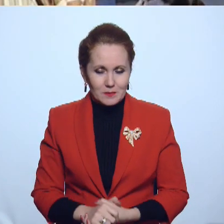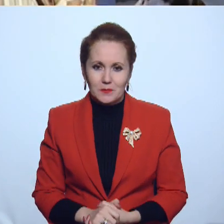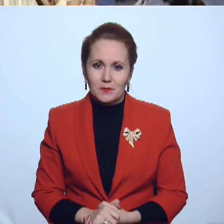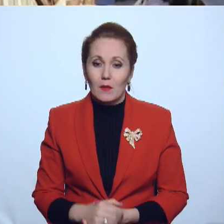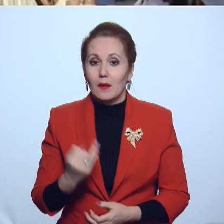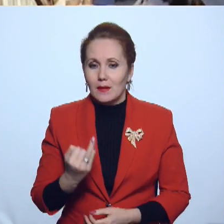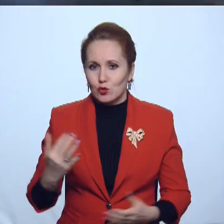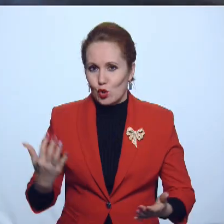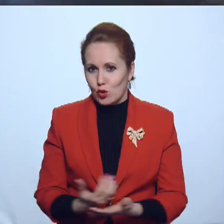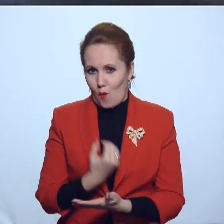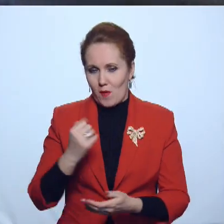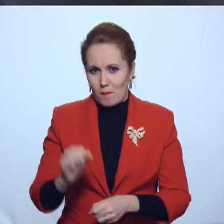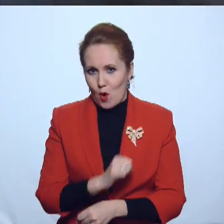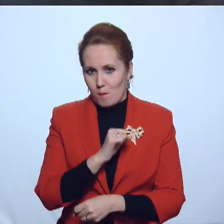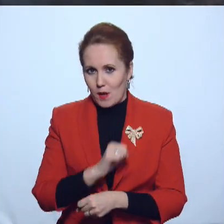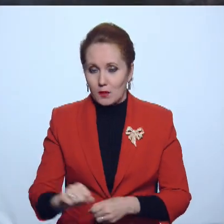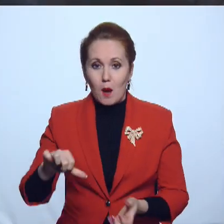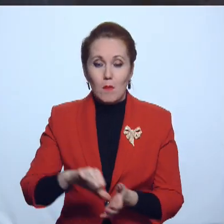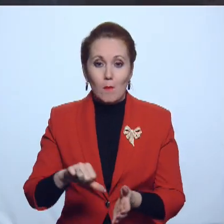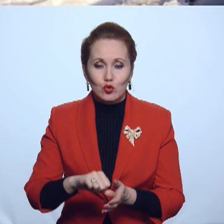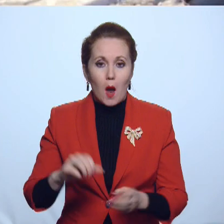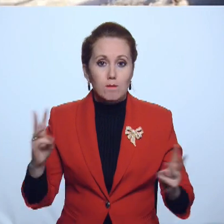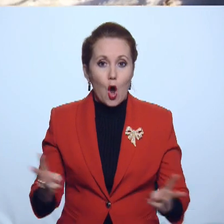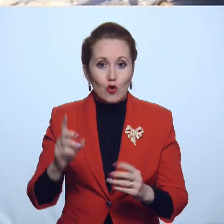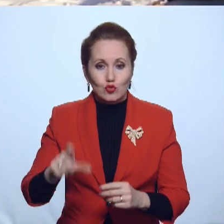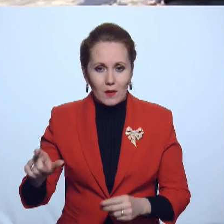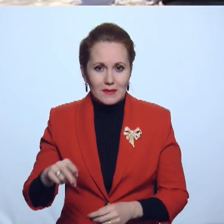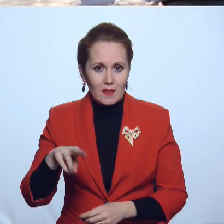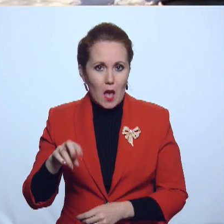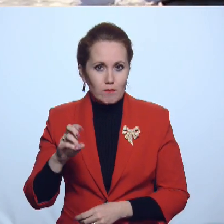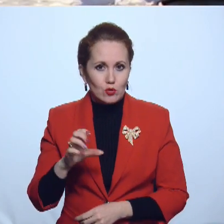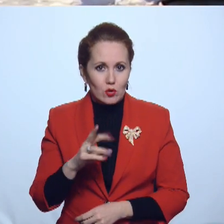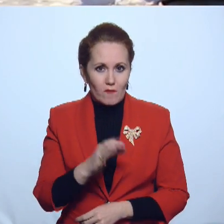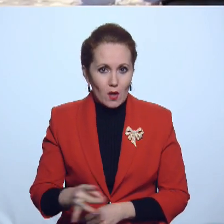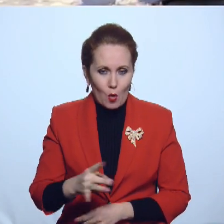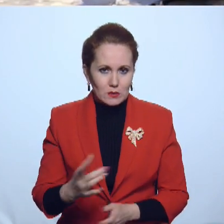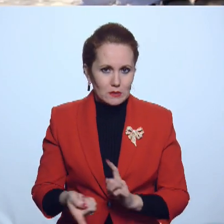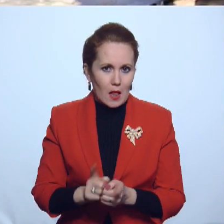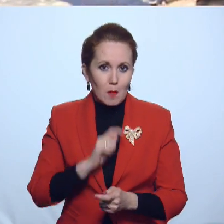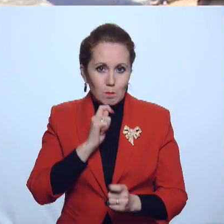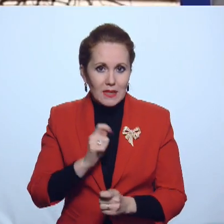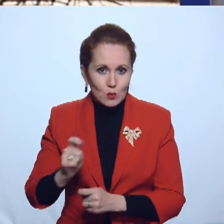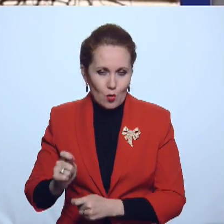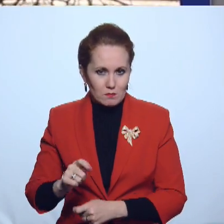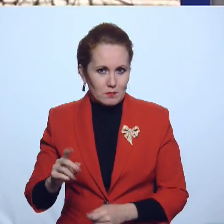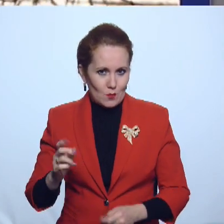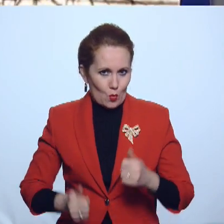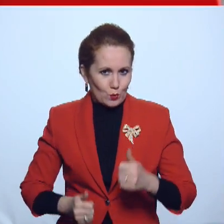И снова победа. Помощник пожарных из Дебёсского района стал призером национального конкурса «Доброволец